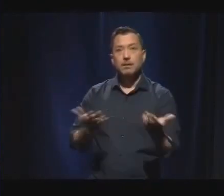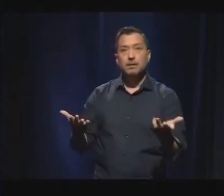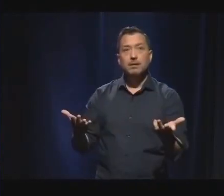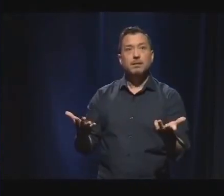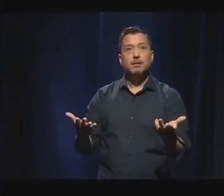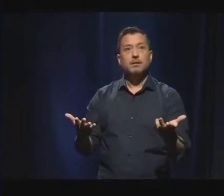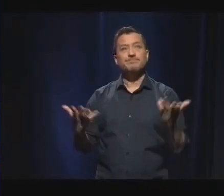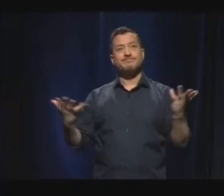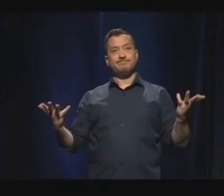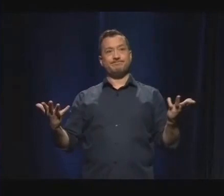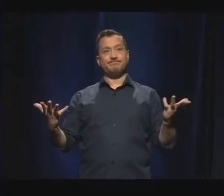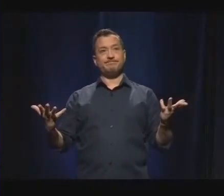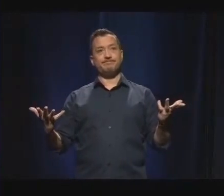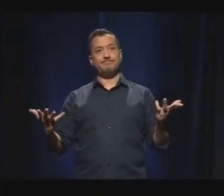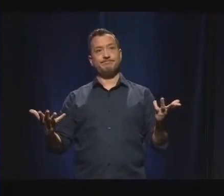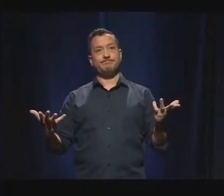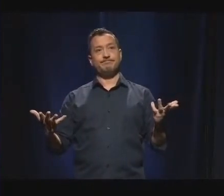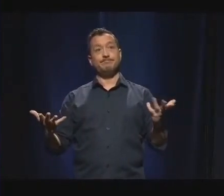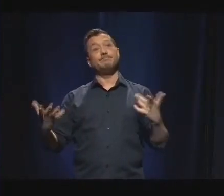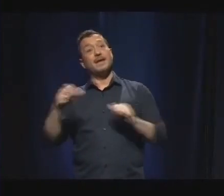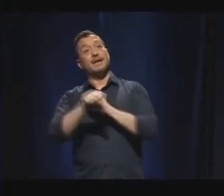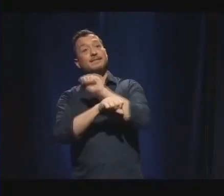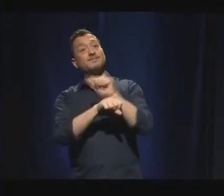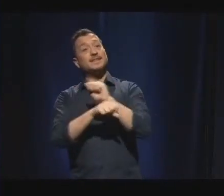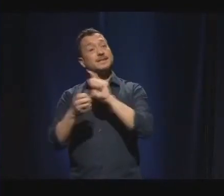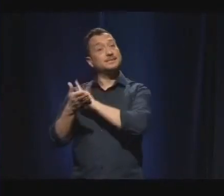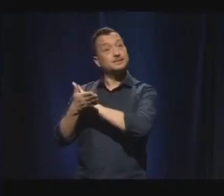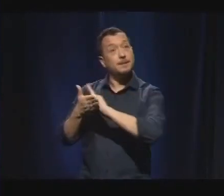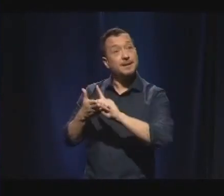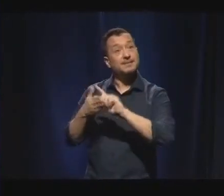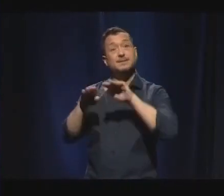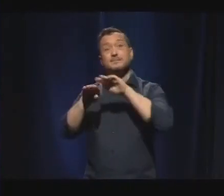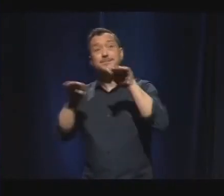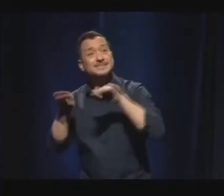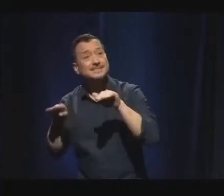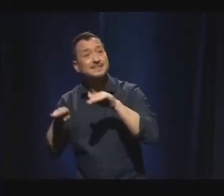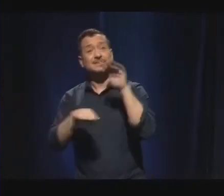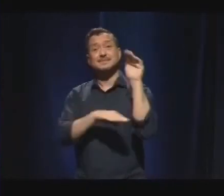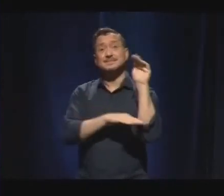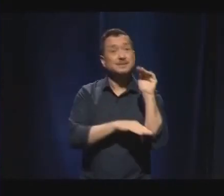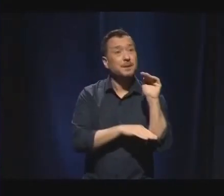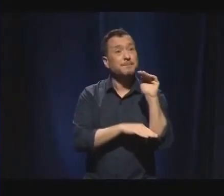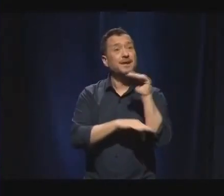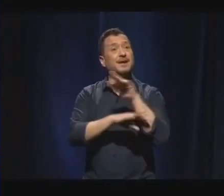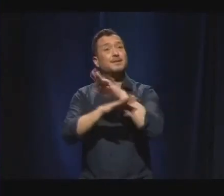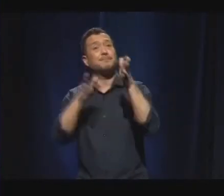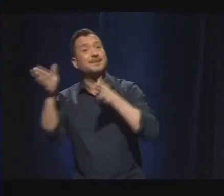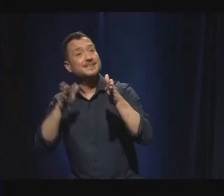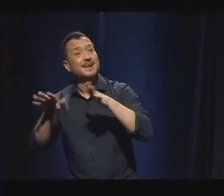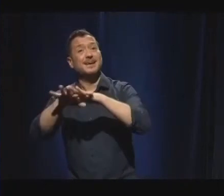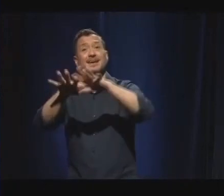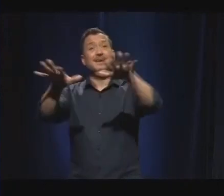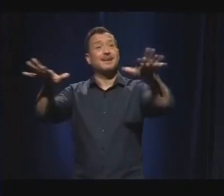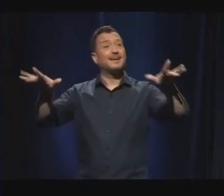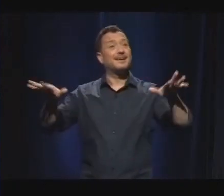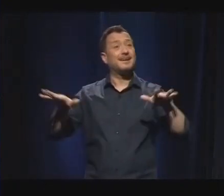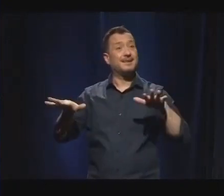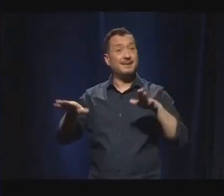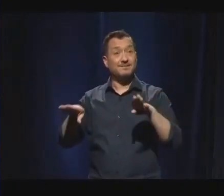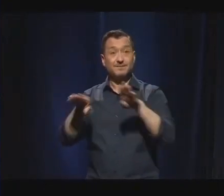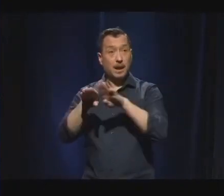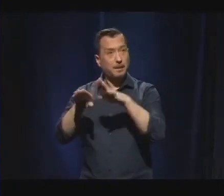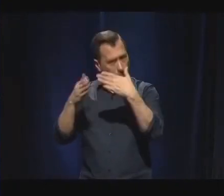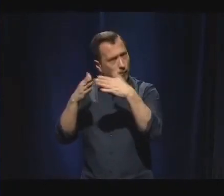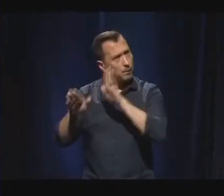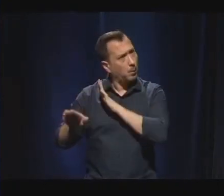certaines activités pour la relâche scolaire, puis on laisse ça ouvert. Donc, on pense aux patinoires, aux piscines municipales, au